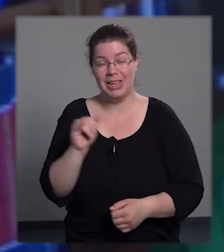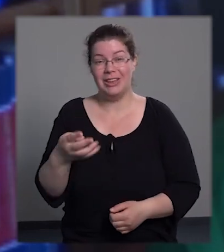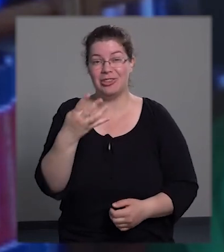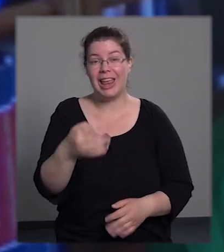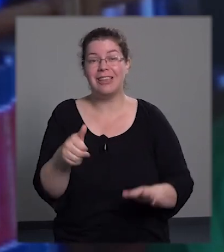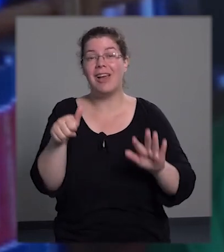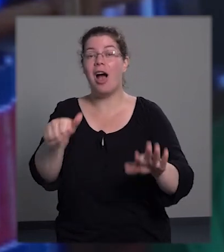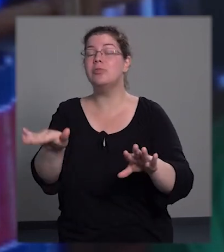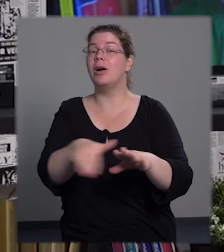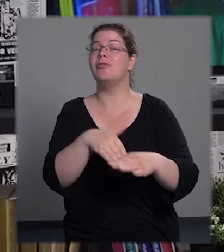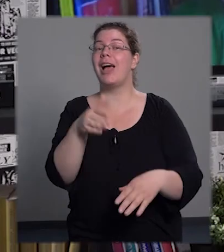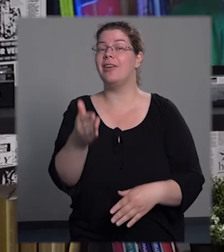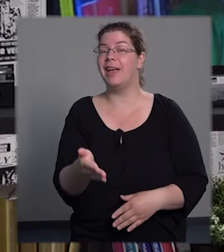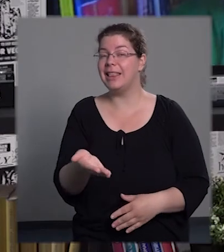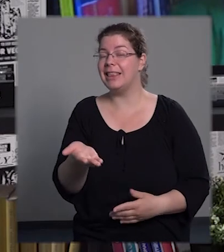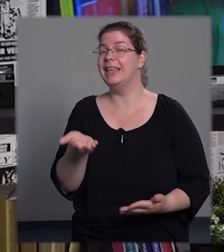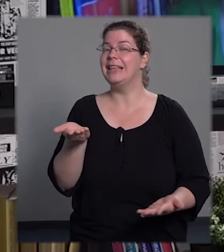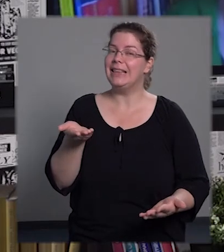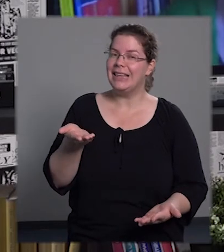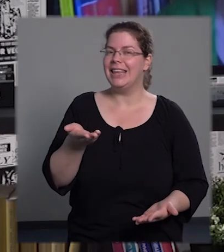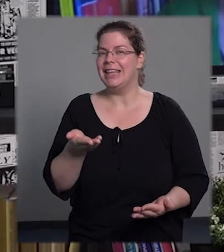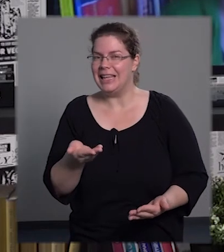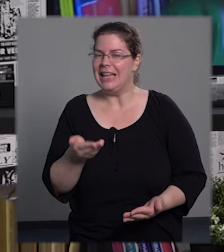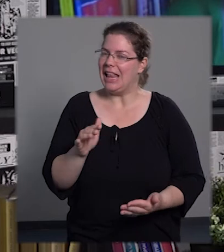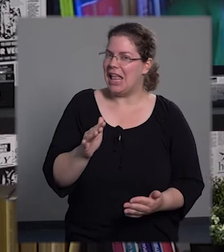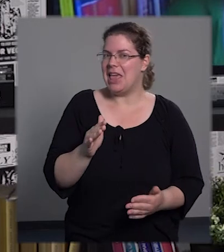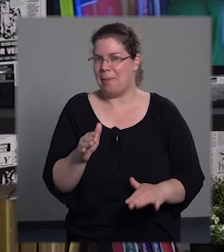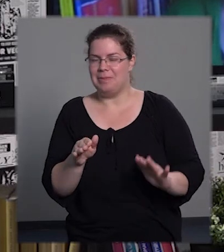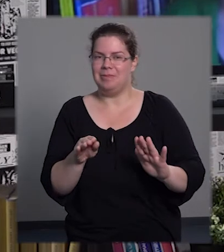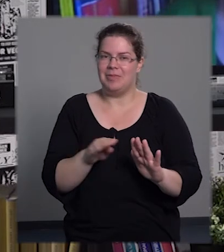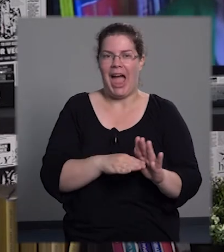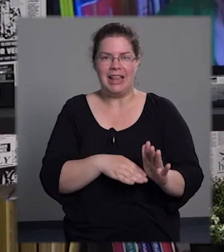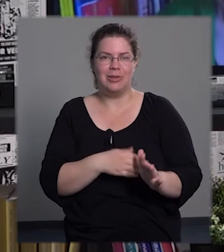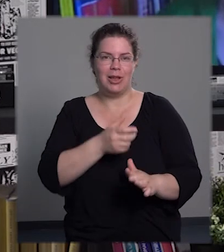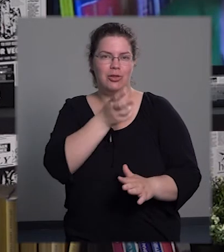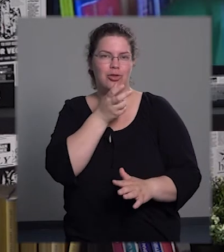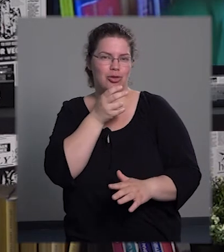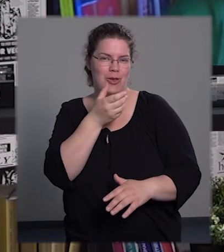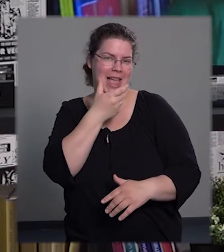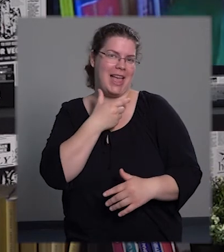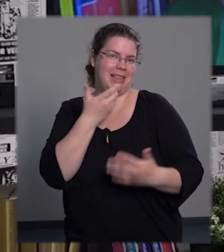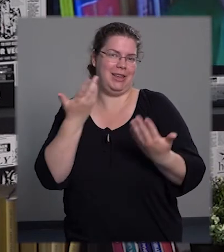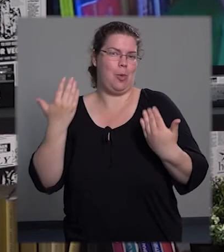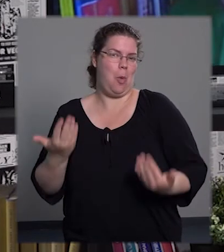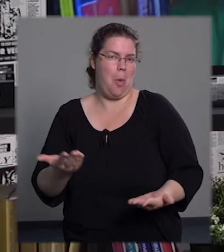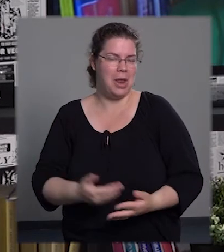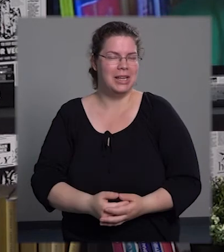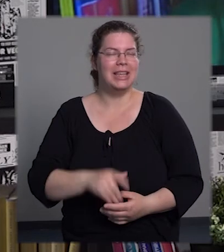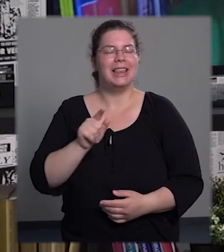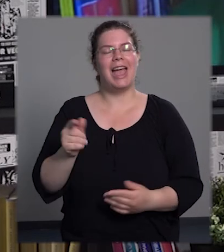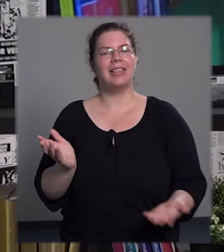46-ban vették fel. Tehát nem feltétlenül egy csotoszánkor. Na most ehhez képest ő